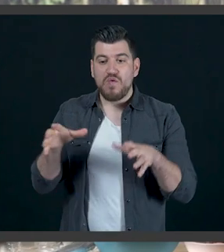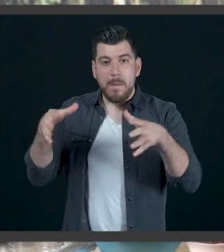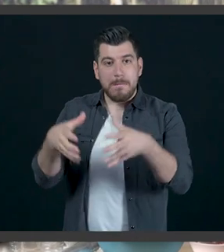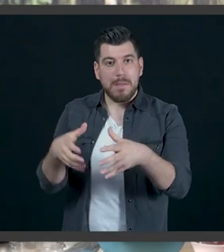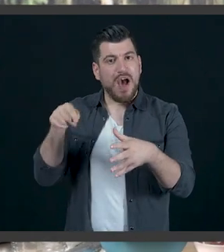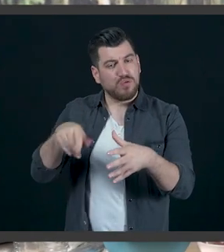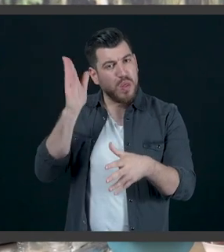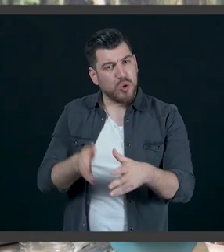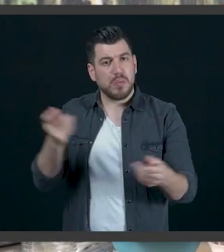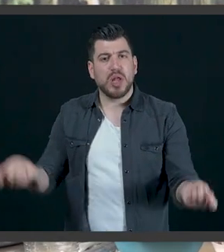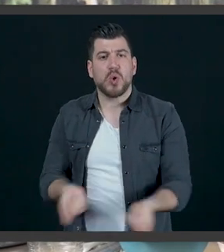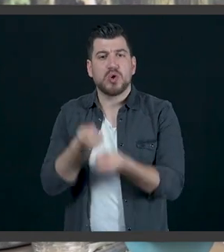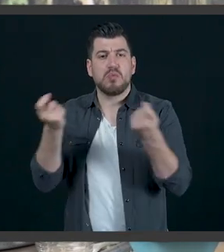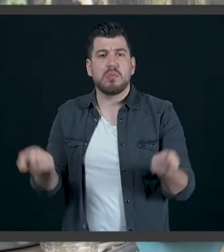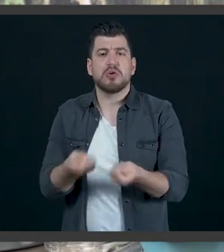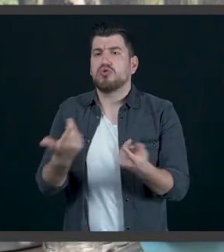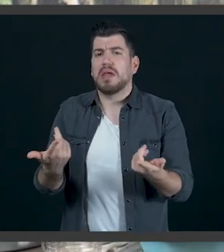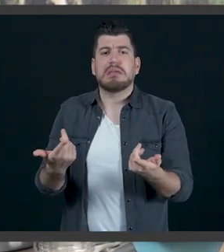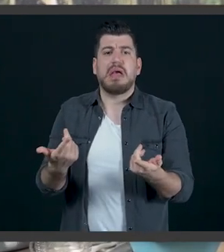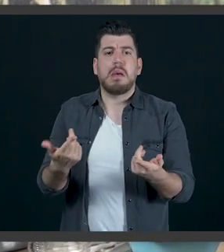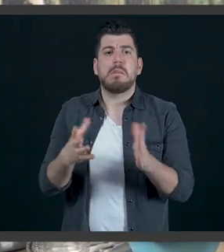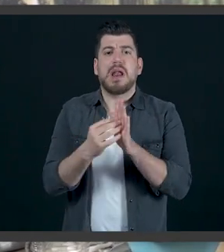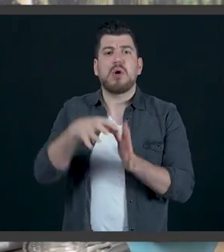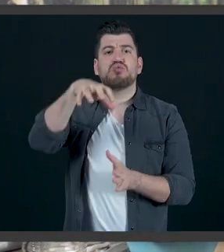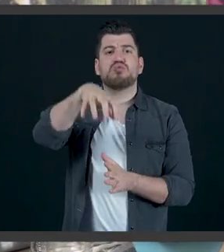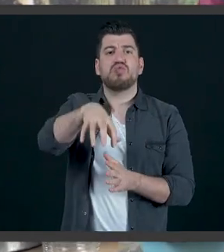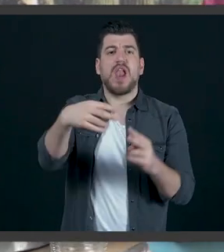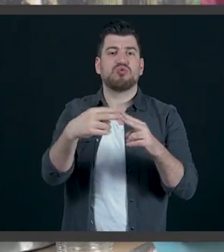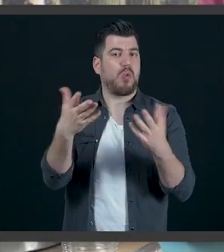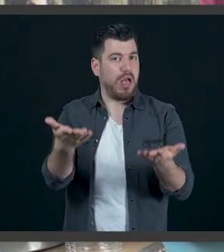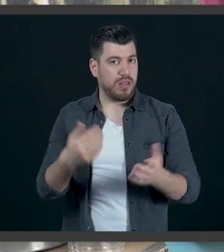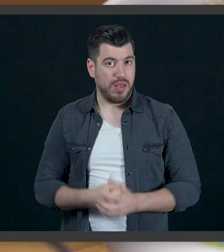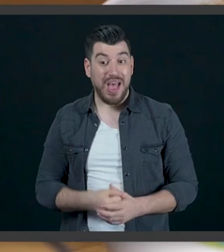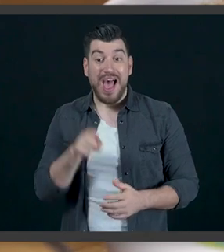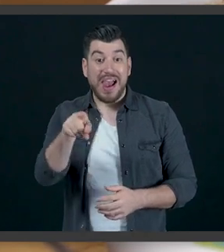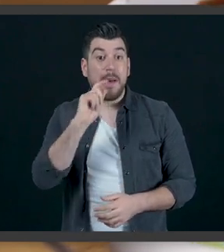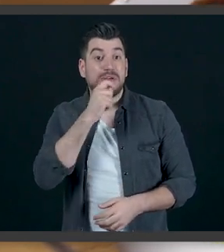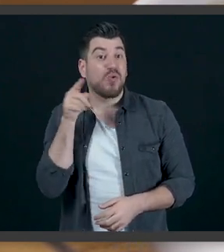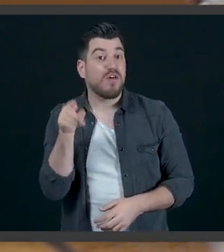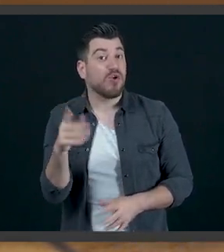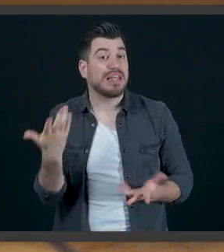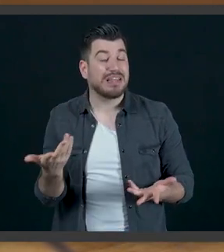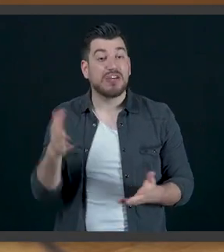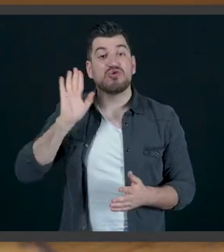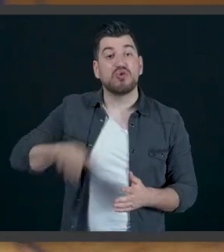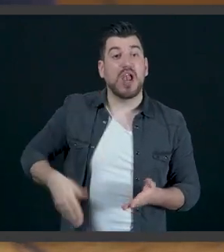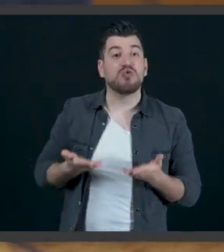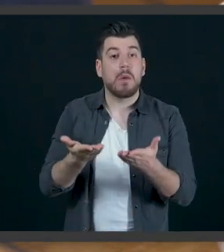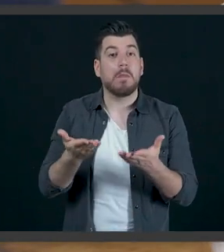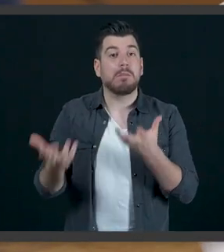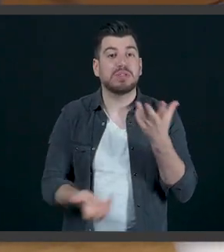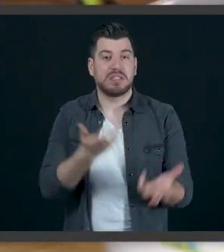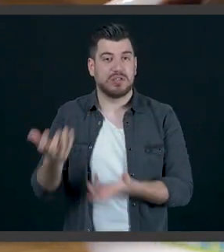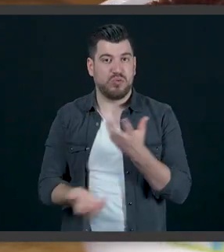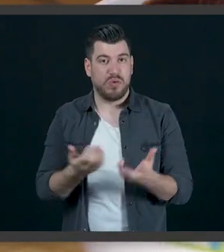που κάλλιστα θα μπορούσαμε να το χρησιμοποιήσουμε ακόμα και για συνταγή για σουφλέ. Αλλά το μυστικό σε αυτή τη σοκολατόπιτα είναι το ψήσιμο. Λοιπόν, θα